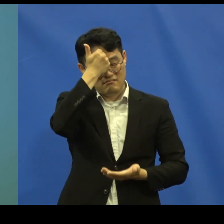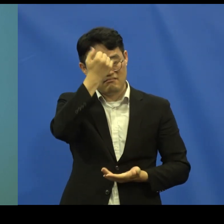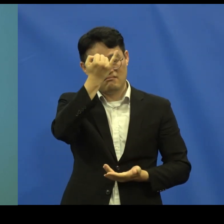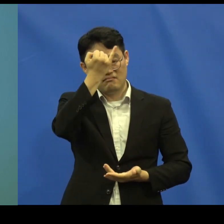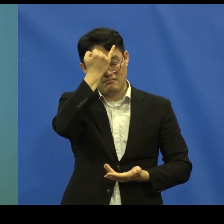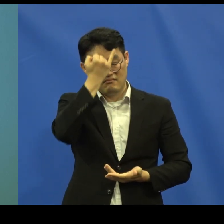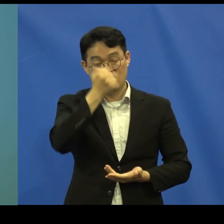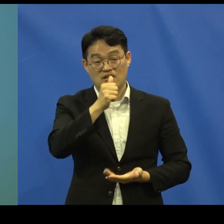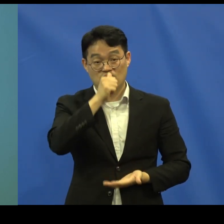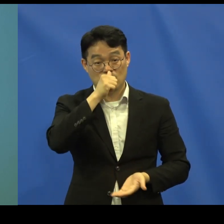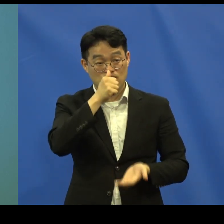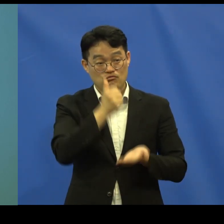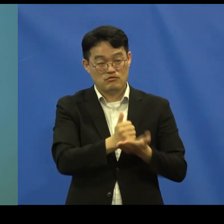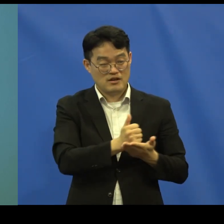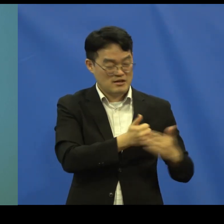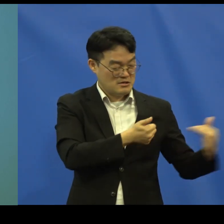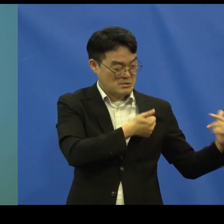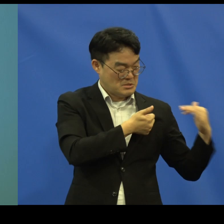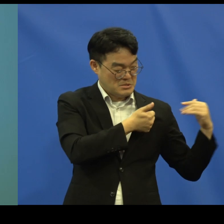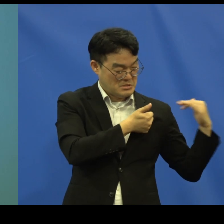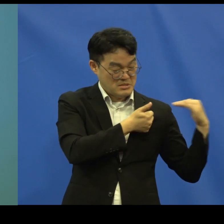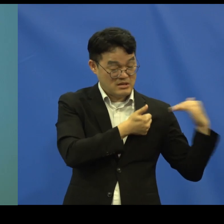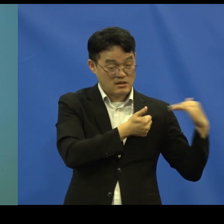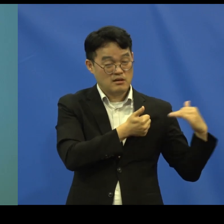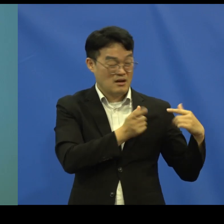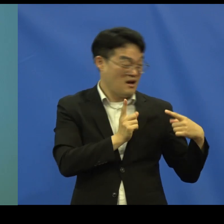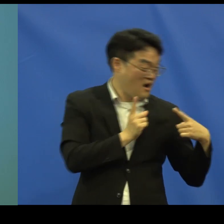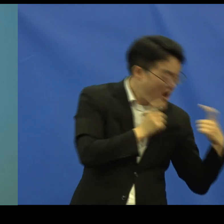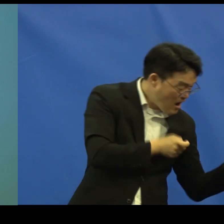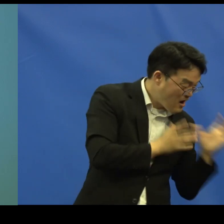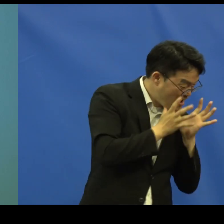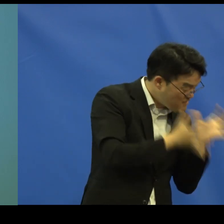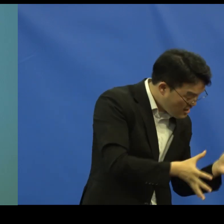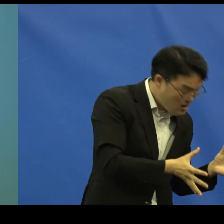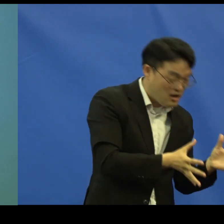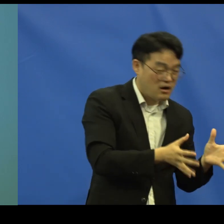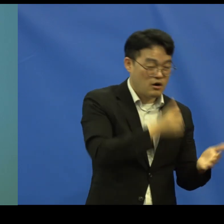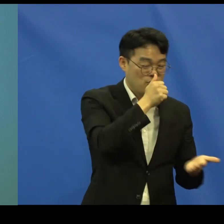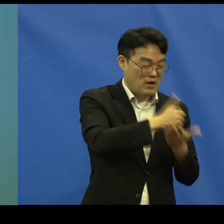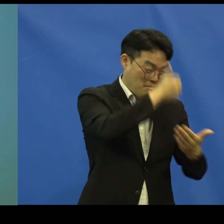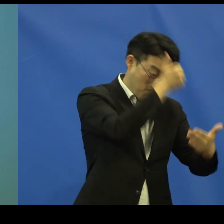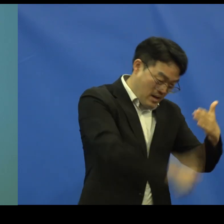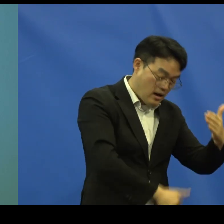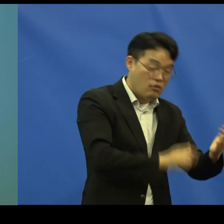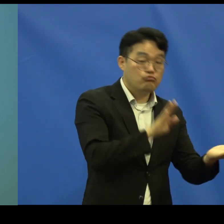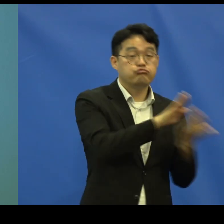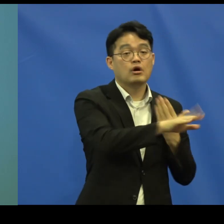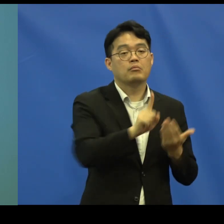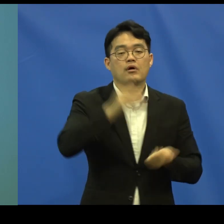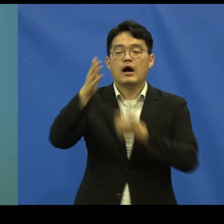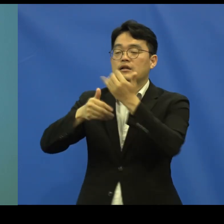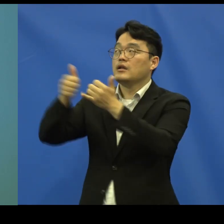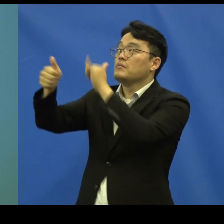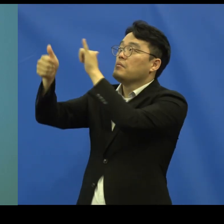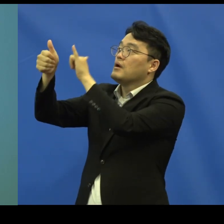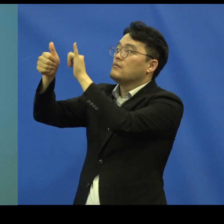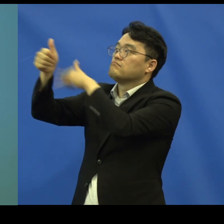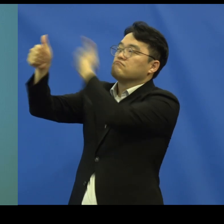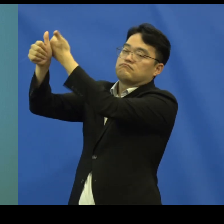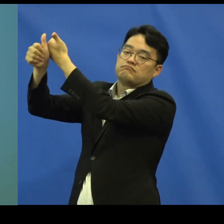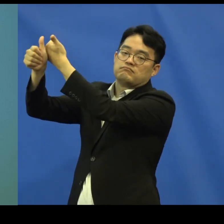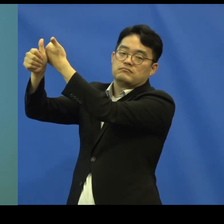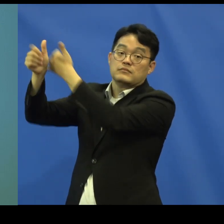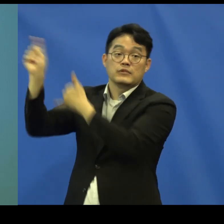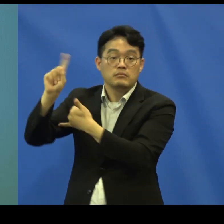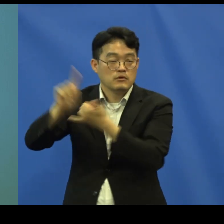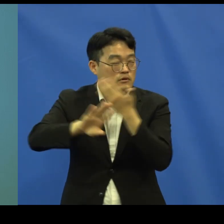사단이 방해한 것은 예배 방해입니다. 하나님을 온전히 예배하지 못하도록, 그리고 그 예배의 대상을 하나님이